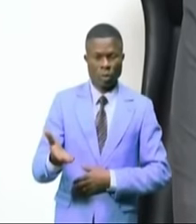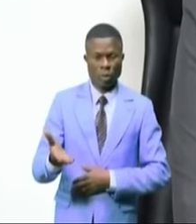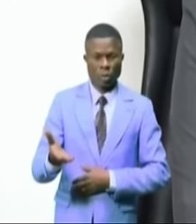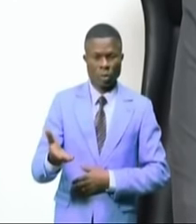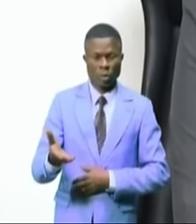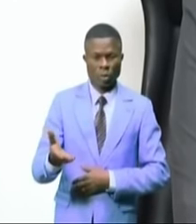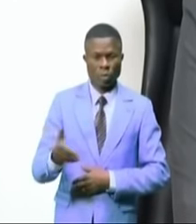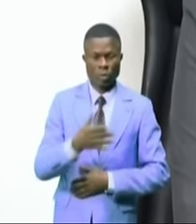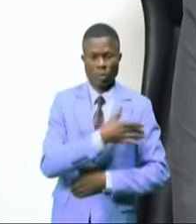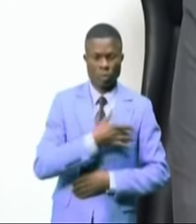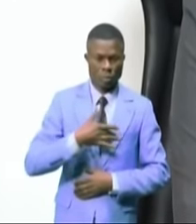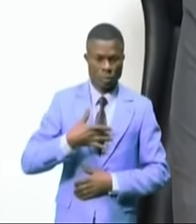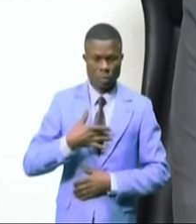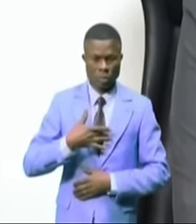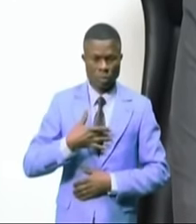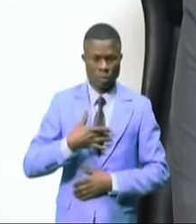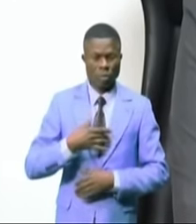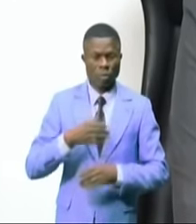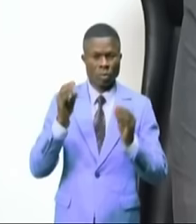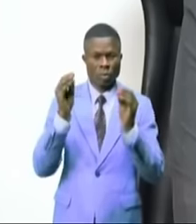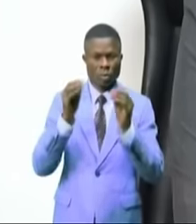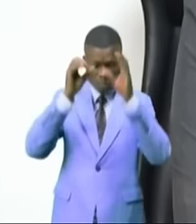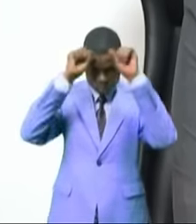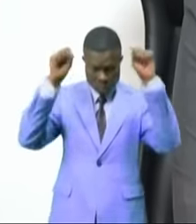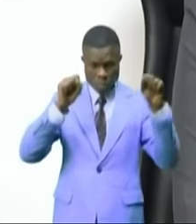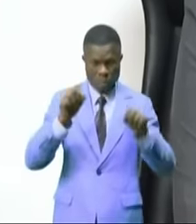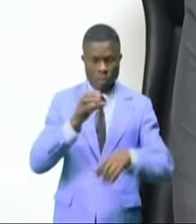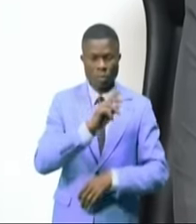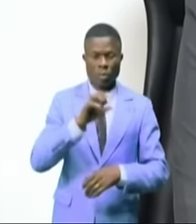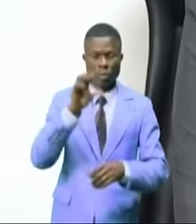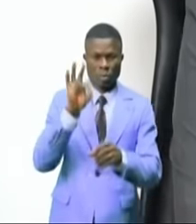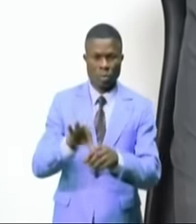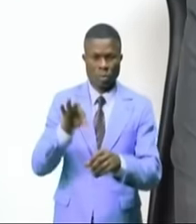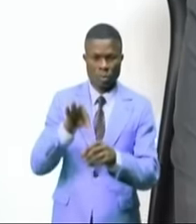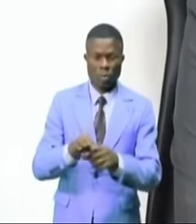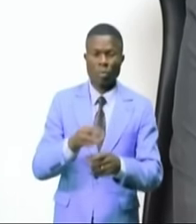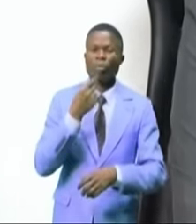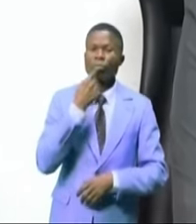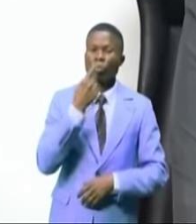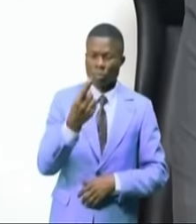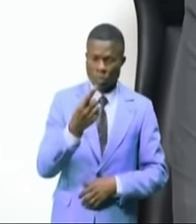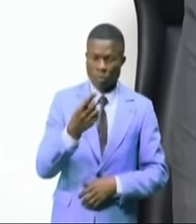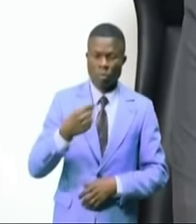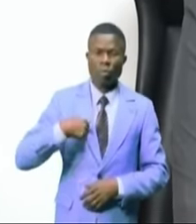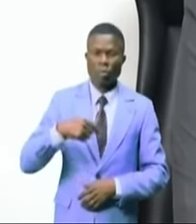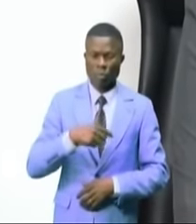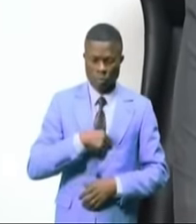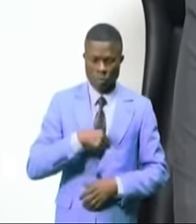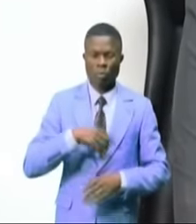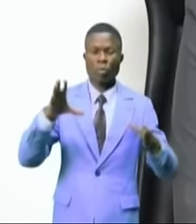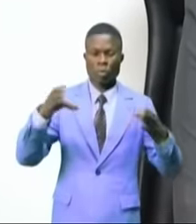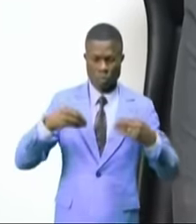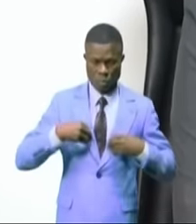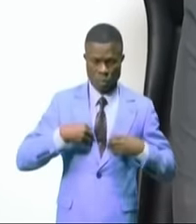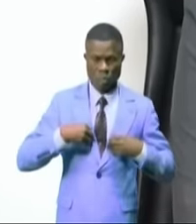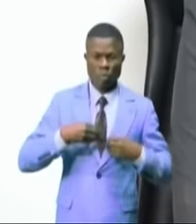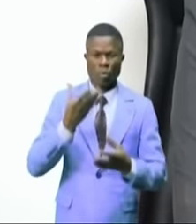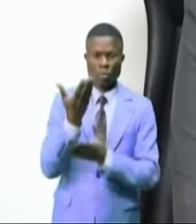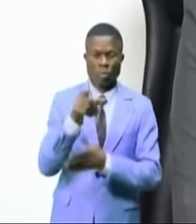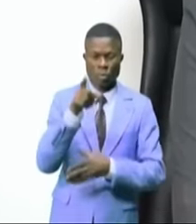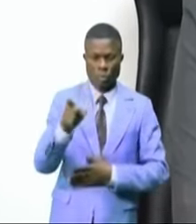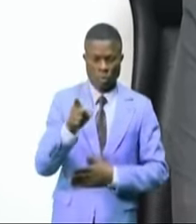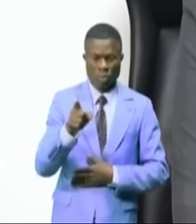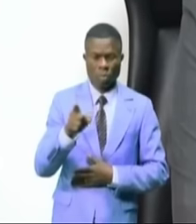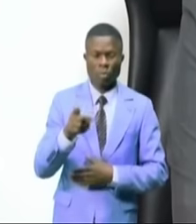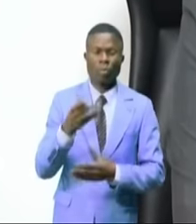nom de la plénière de la CENI, j'ai dit sur place que nous prenions ça en charge et il avait été